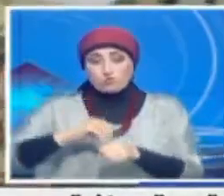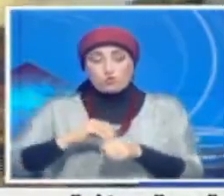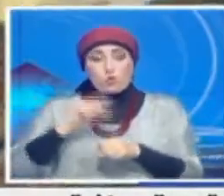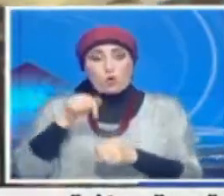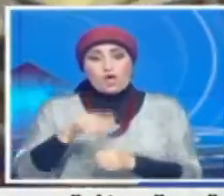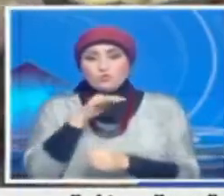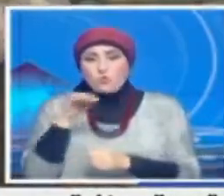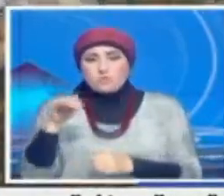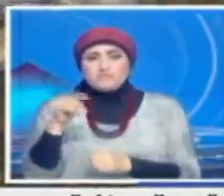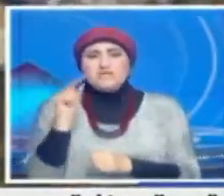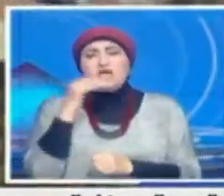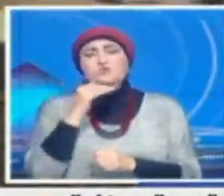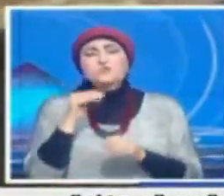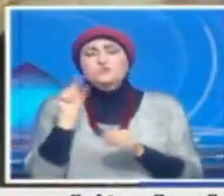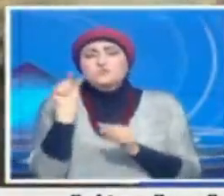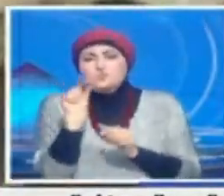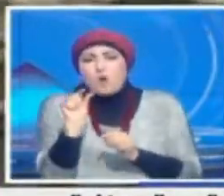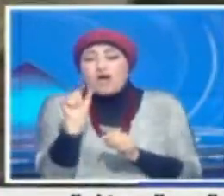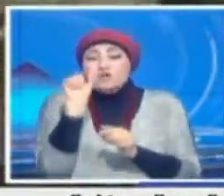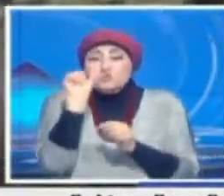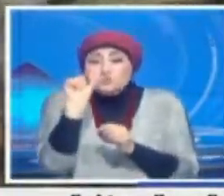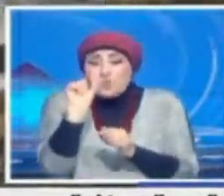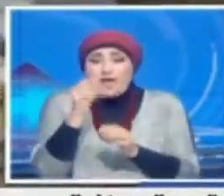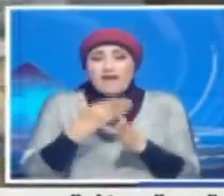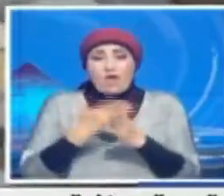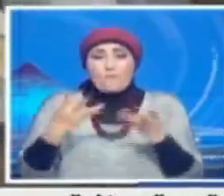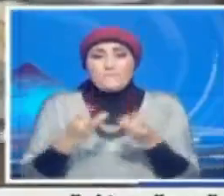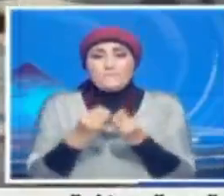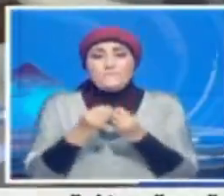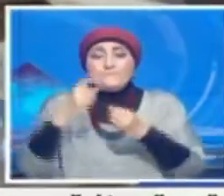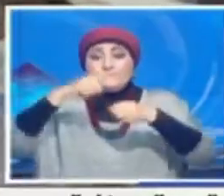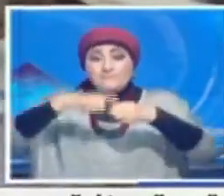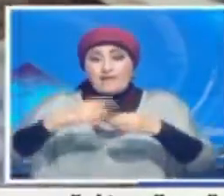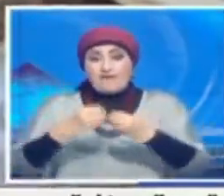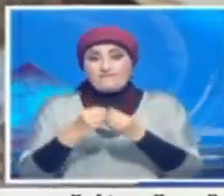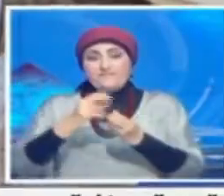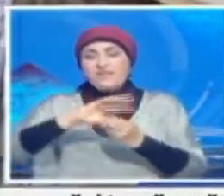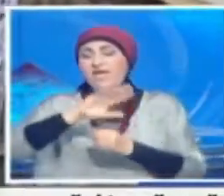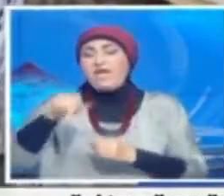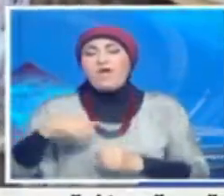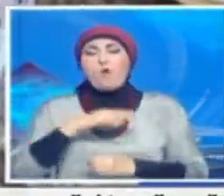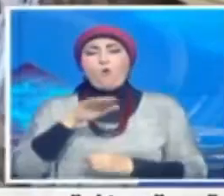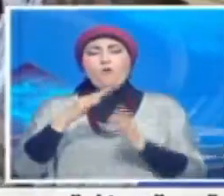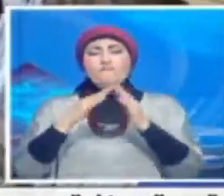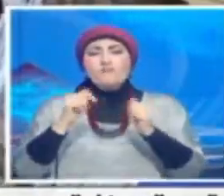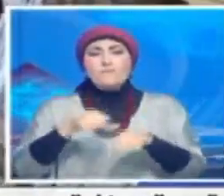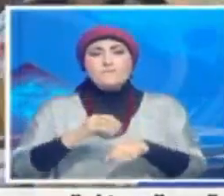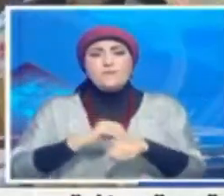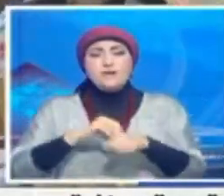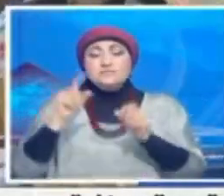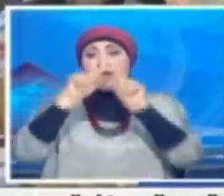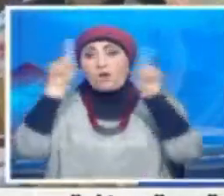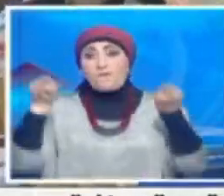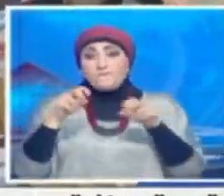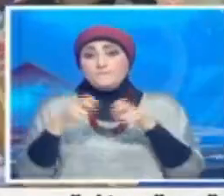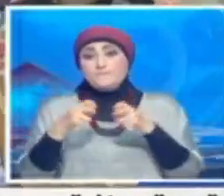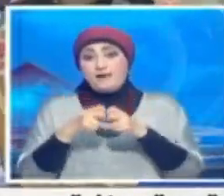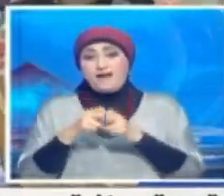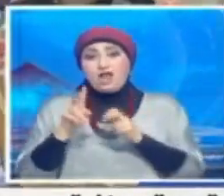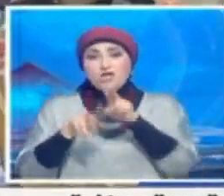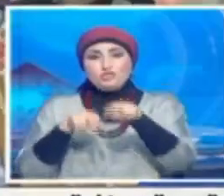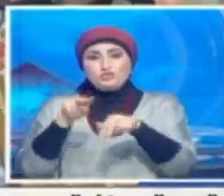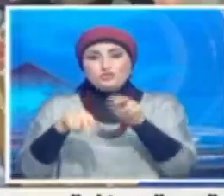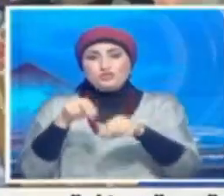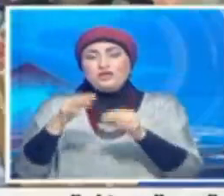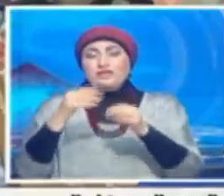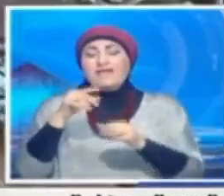المتوسطة والصغيرة ومتناهية الصغر بالتعاون مع مختلف جهات الدولة معرض تحت عنوان اشتري مصري